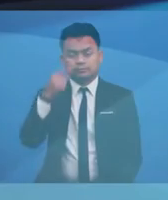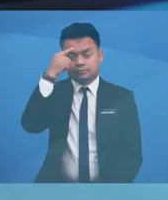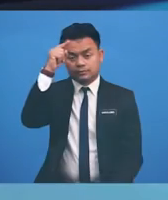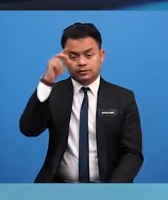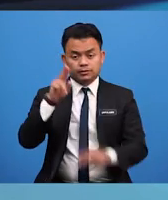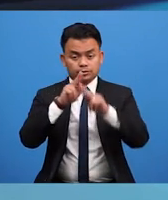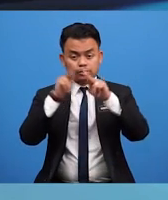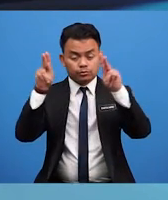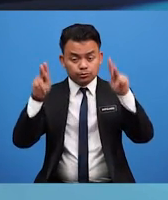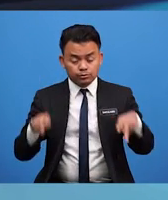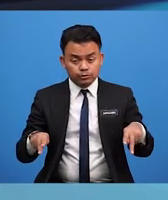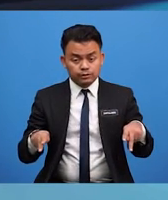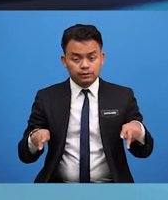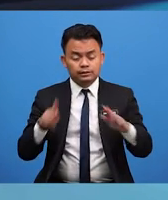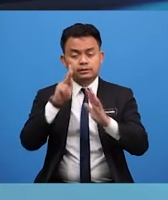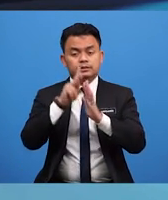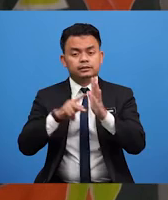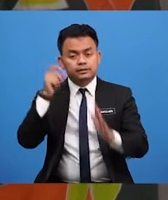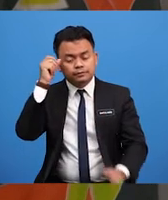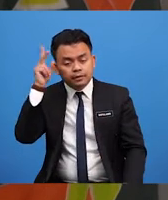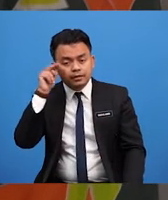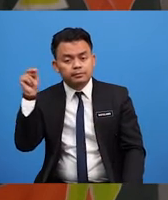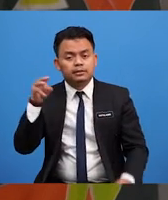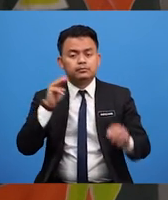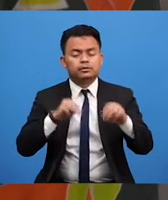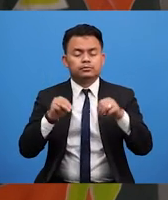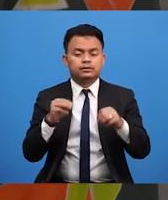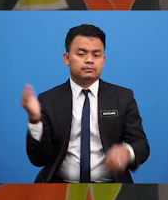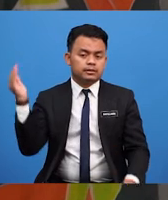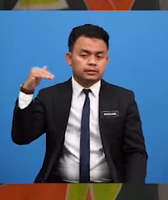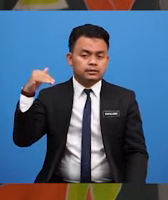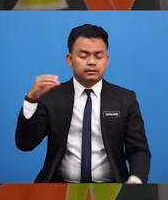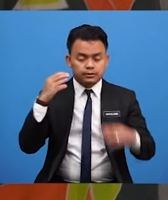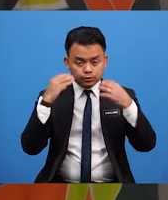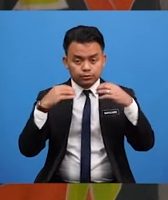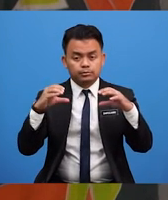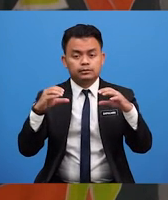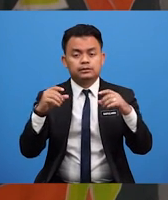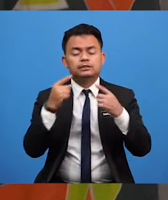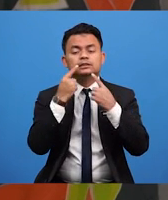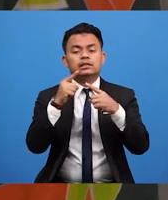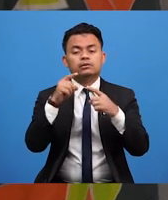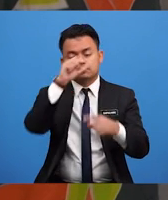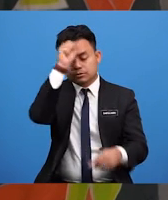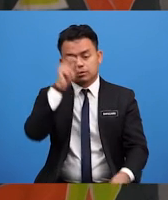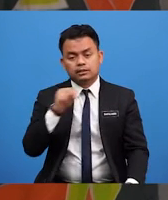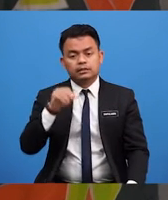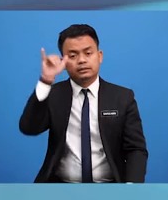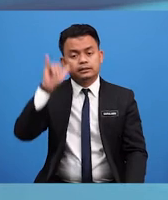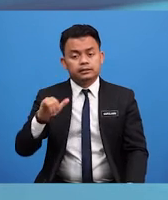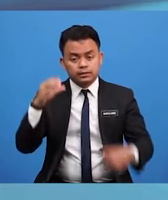Untuk menguji tahap kefahaman murid-murid, mari kita cuba menjawab beberapa soalan yang cikgu telah